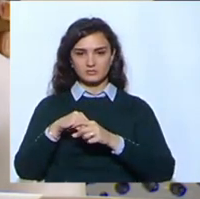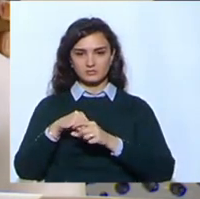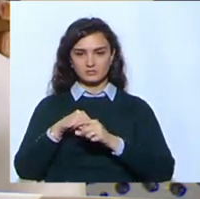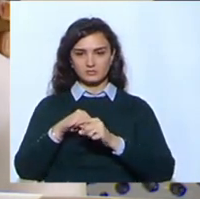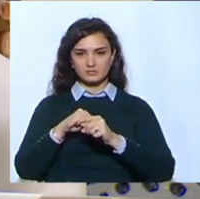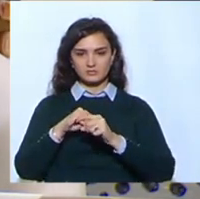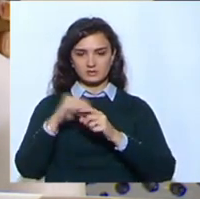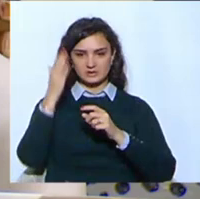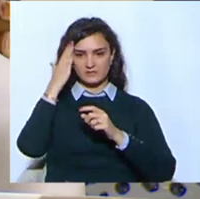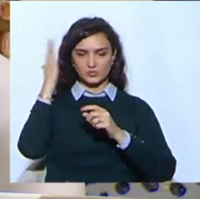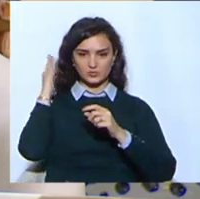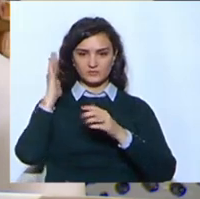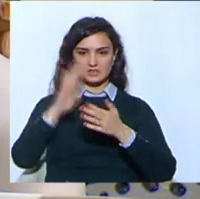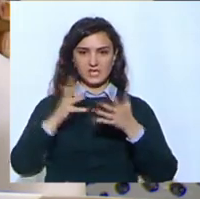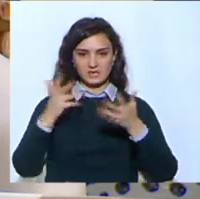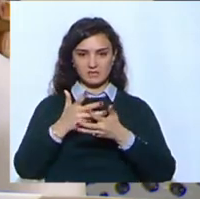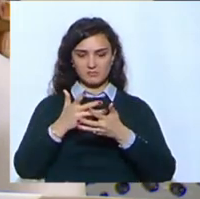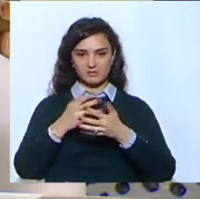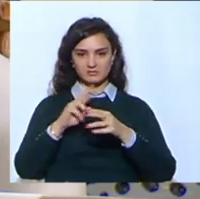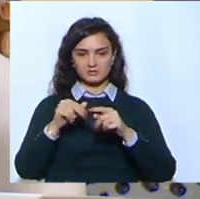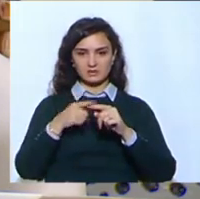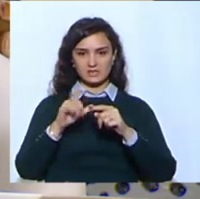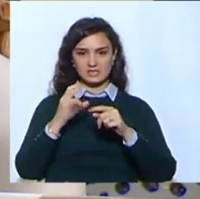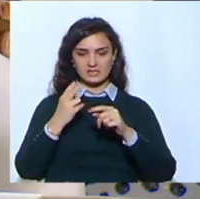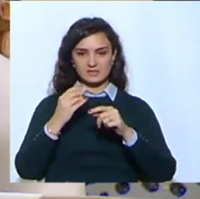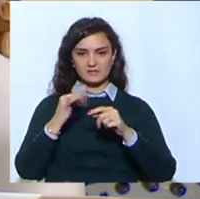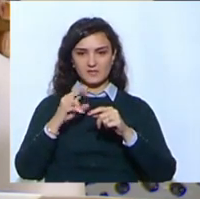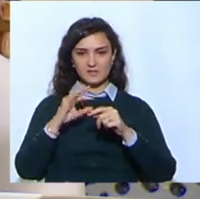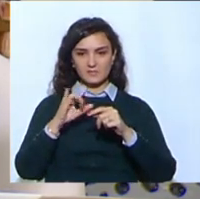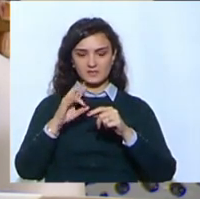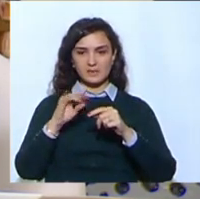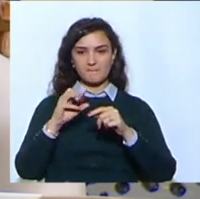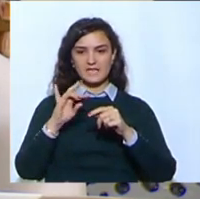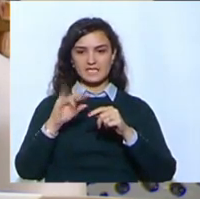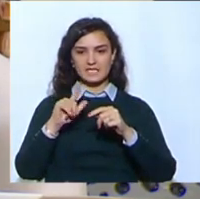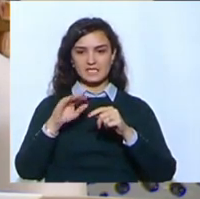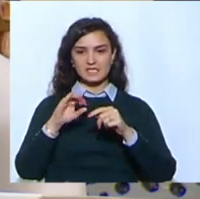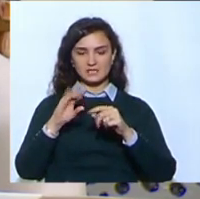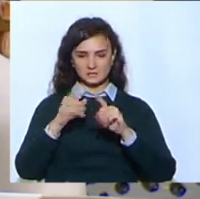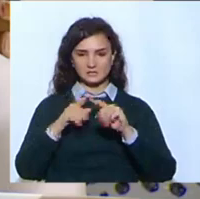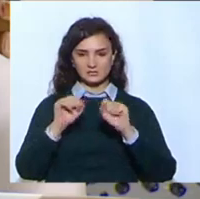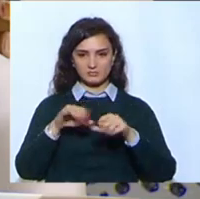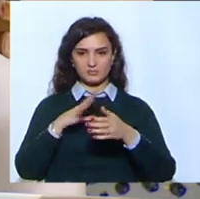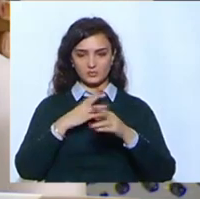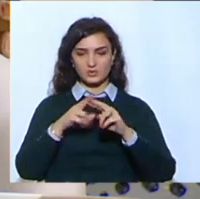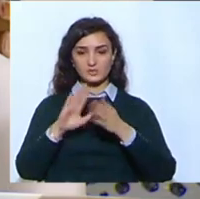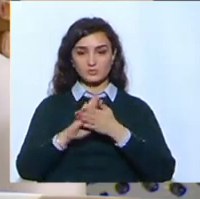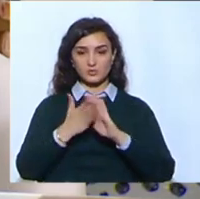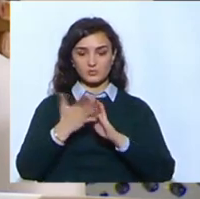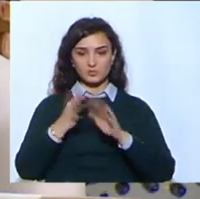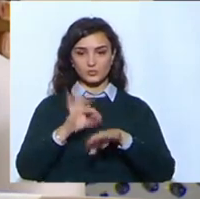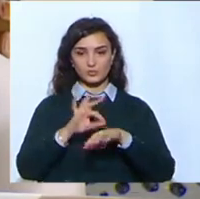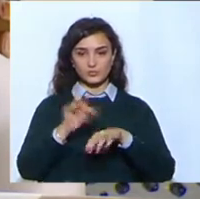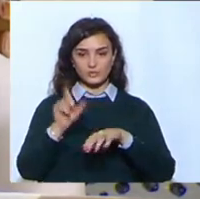მის თავზურგტვინის გარსების ანთება, ენცეფალოპათია და მენინგიტი შეიძლება გამოიწვიოს ჰერპესული. აქედან გამომდინარე, ეს არის სიმპტომარობა, თუ